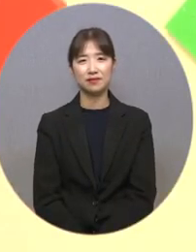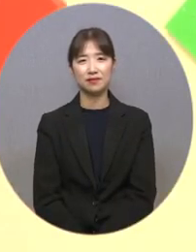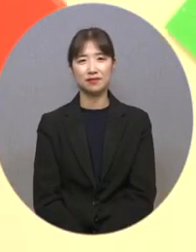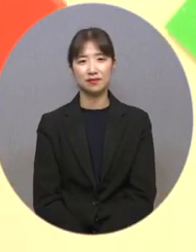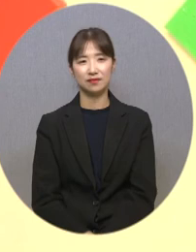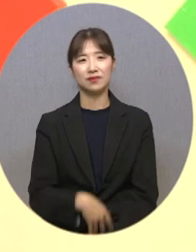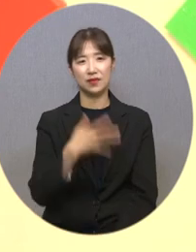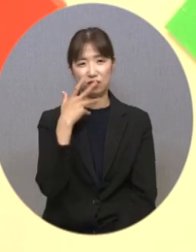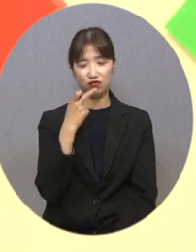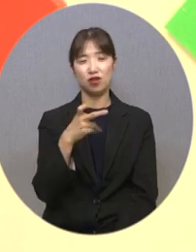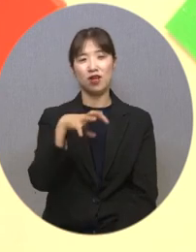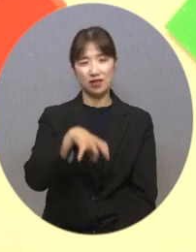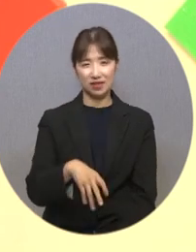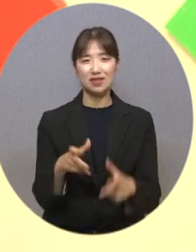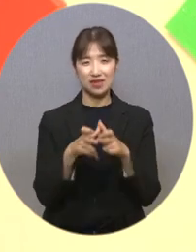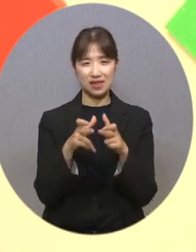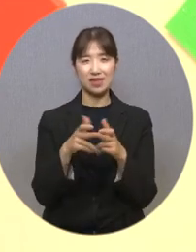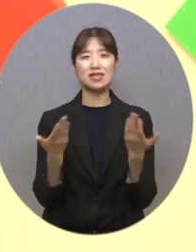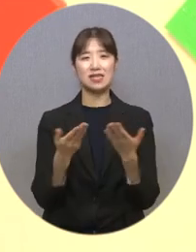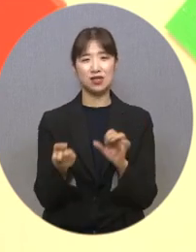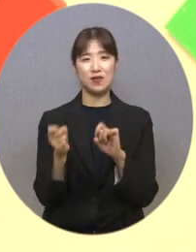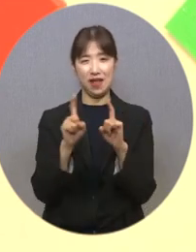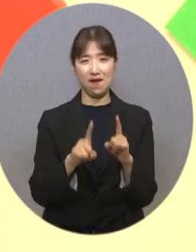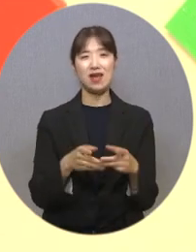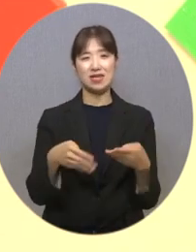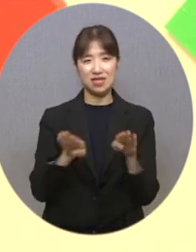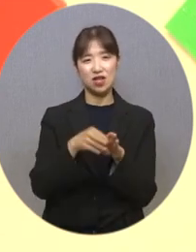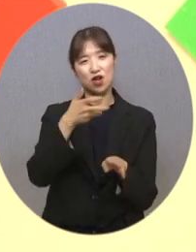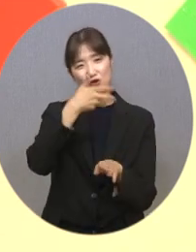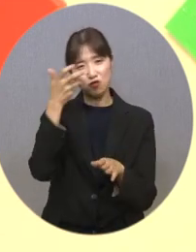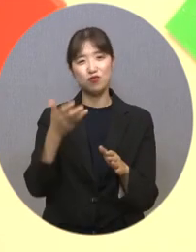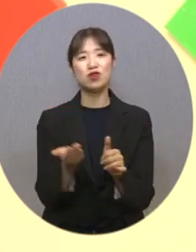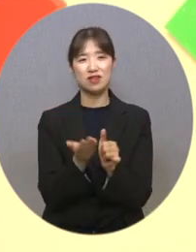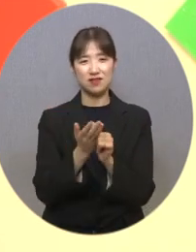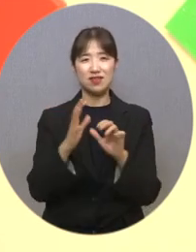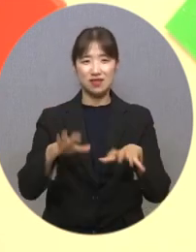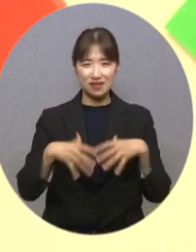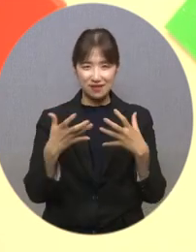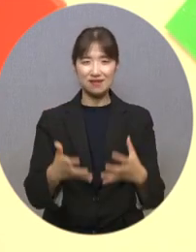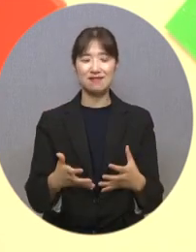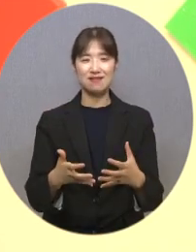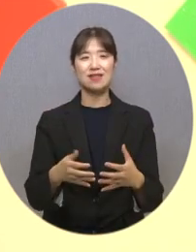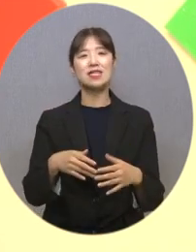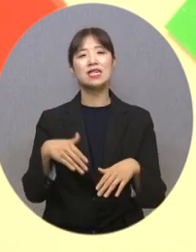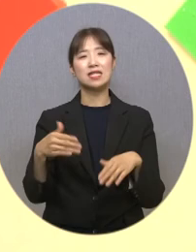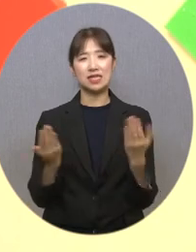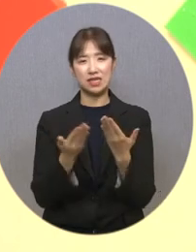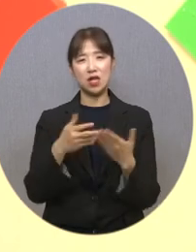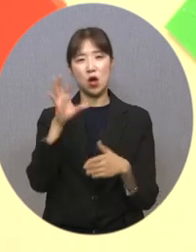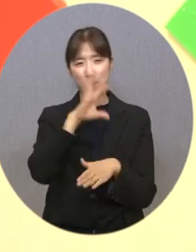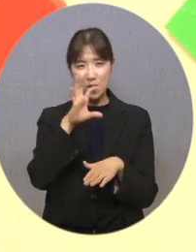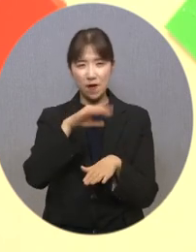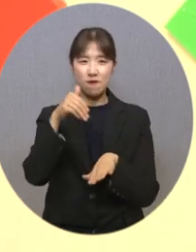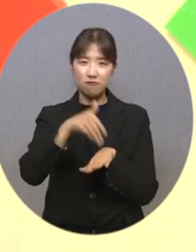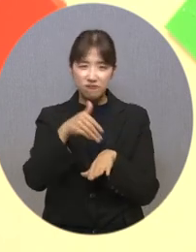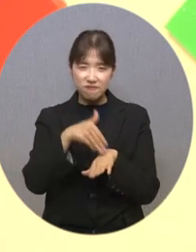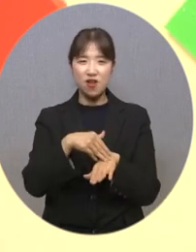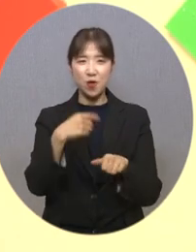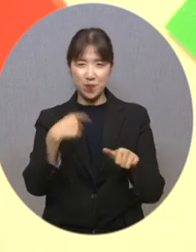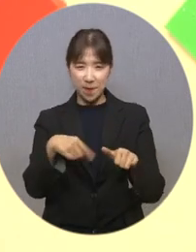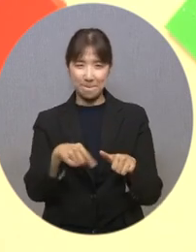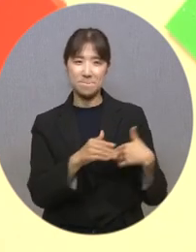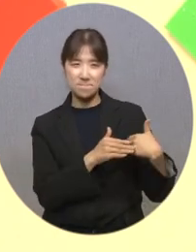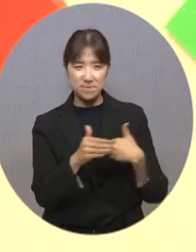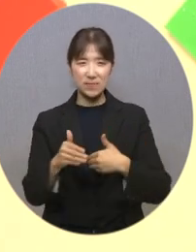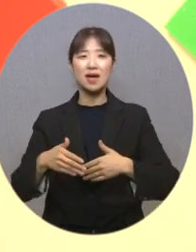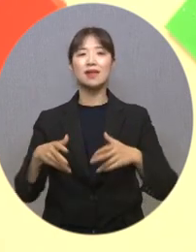이제 장애인 직업자를 시설인 꿈을 키우는 세상은 체계적인 직업자를 훈련을 바탕으로